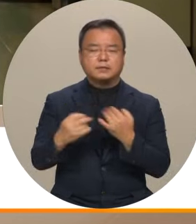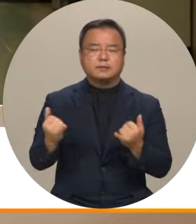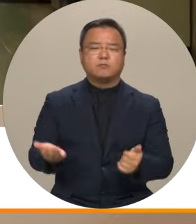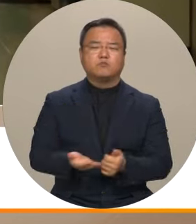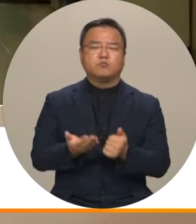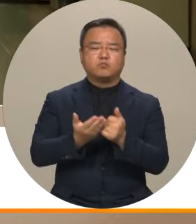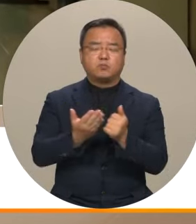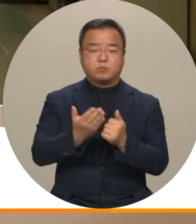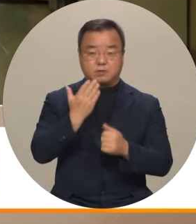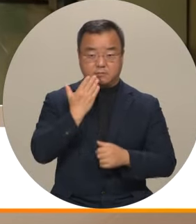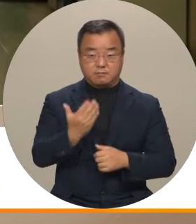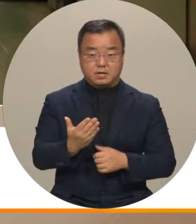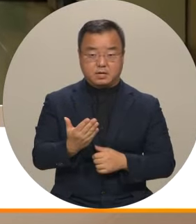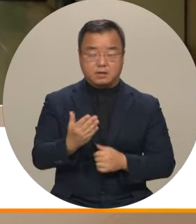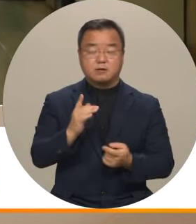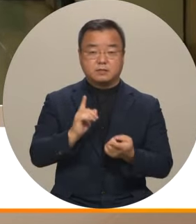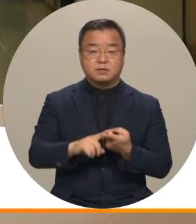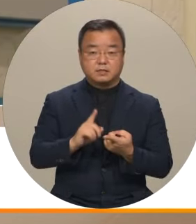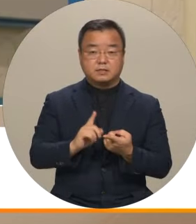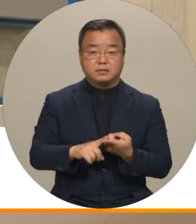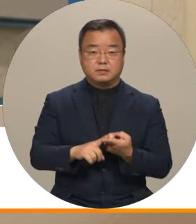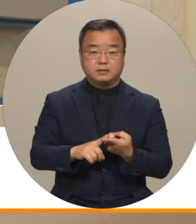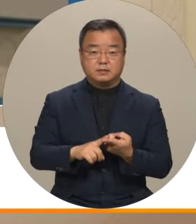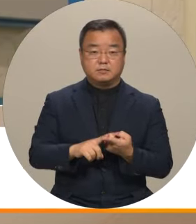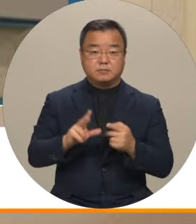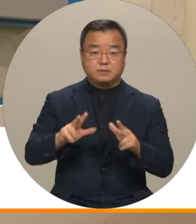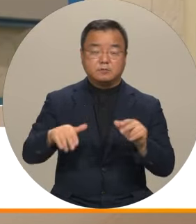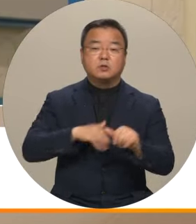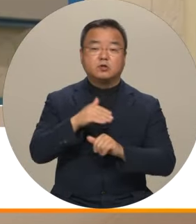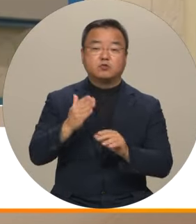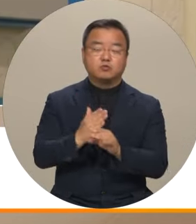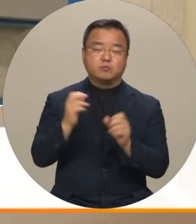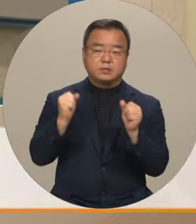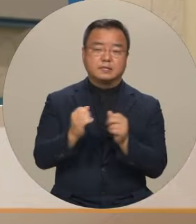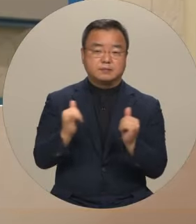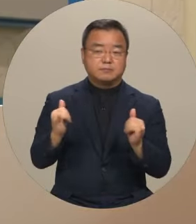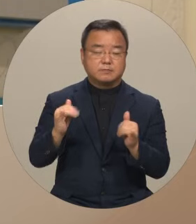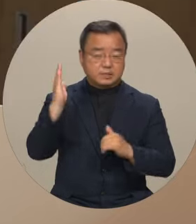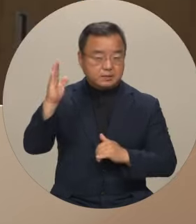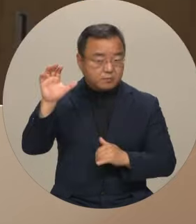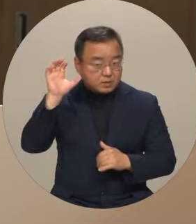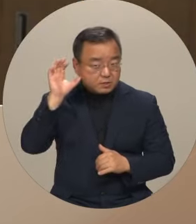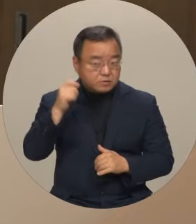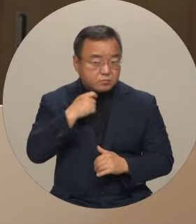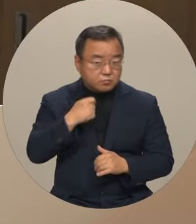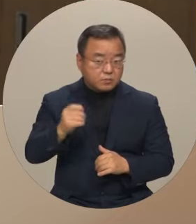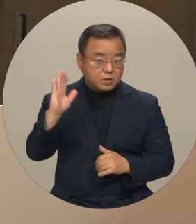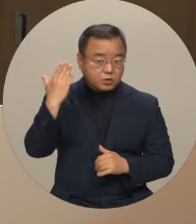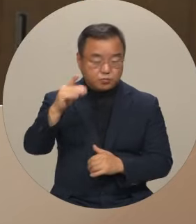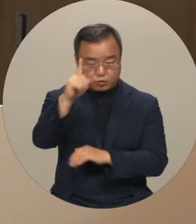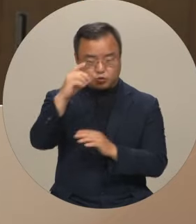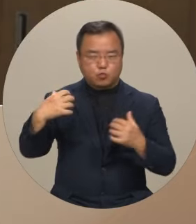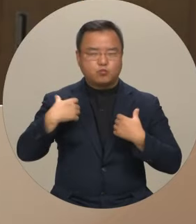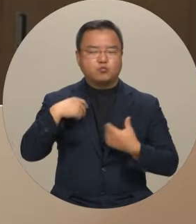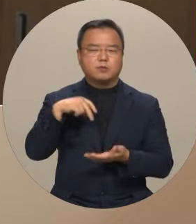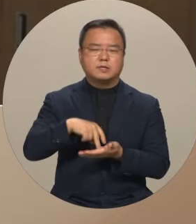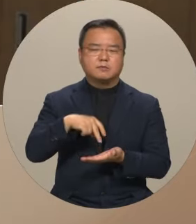훈련할 수 있는지 이거에 대해서는 현장에 계신 분들을 더 많이 듣겠다 최근에 정부의 입장을 밝혔지